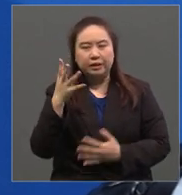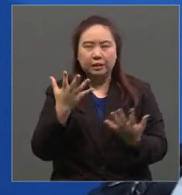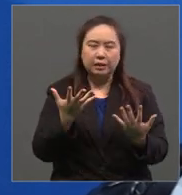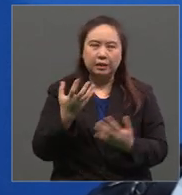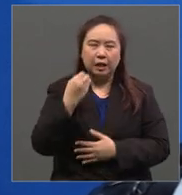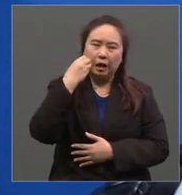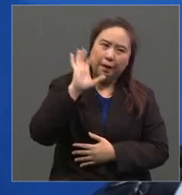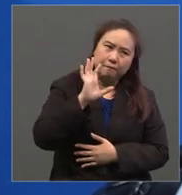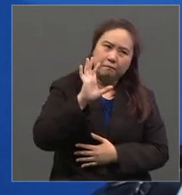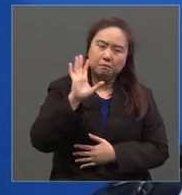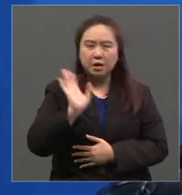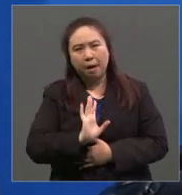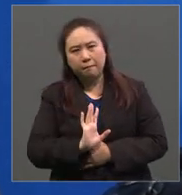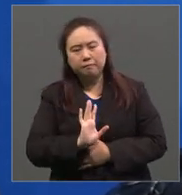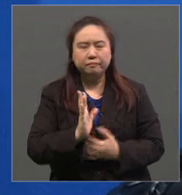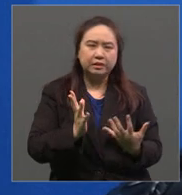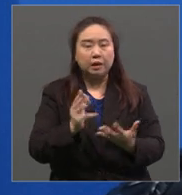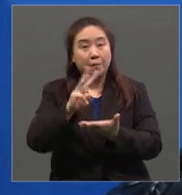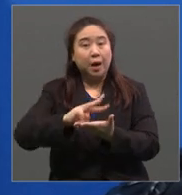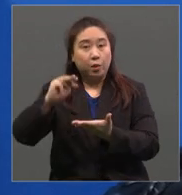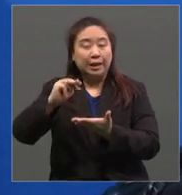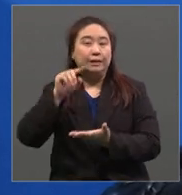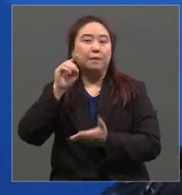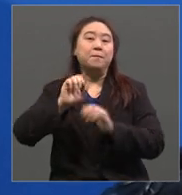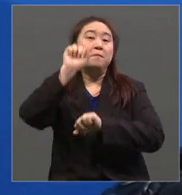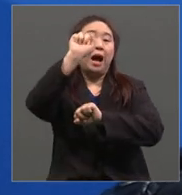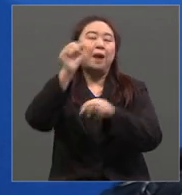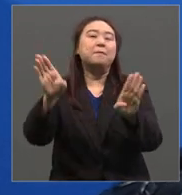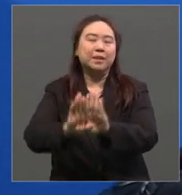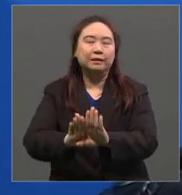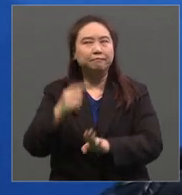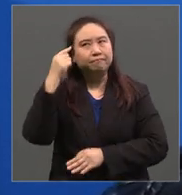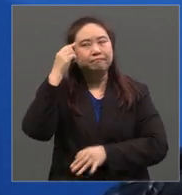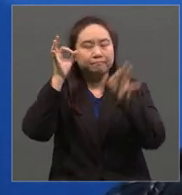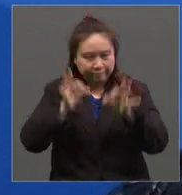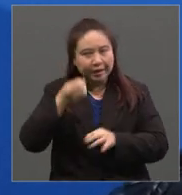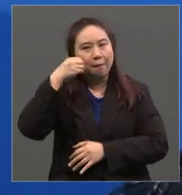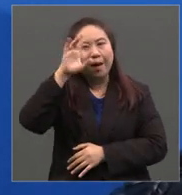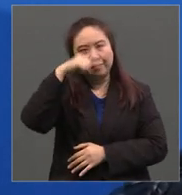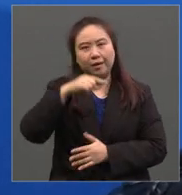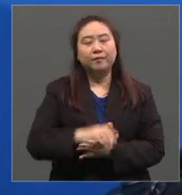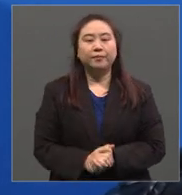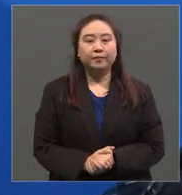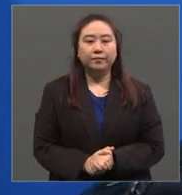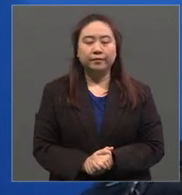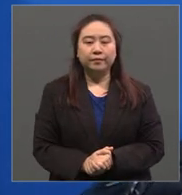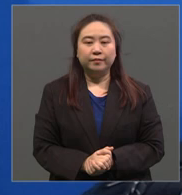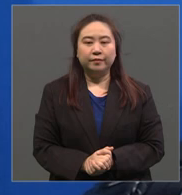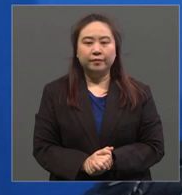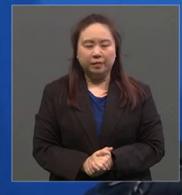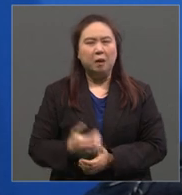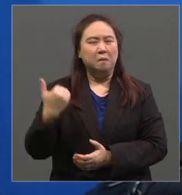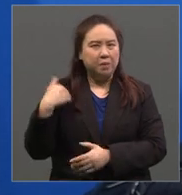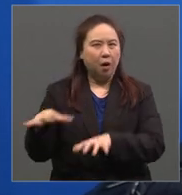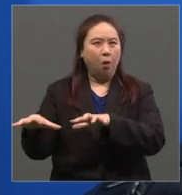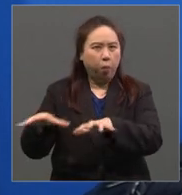ะกลับหรือจะไม่กลับแต่พอมหาวิทยาลัยประกาศปิดพอดีก็ตัดสินใจกลับเมืองไทยค่ะ เพราะว่ามี after shock